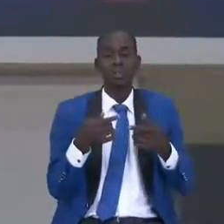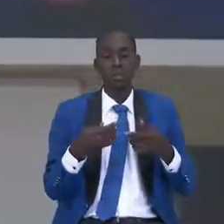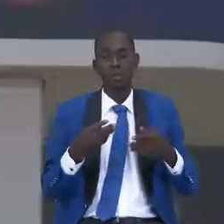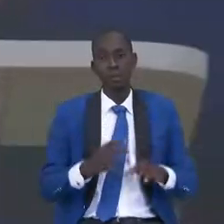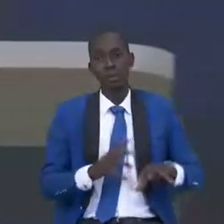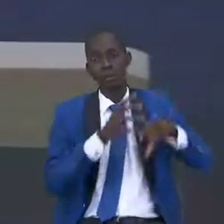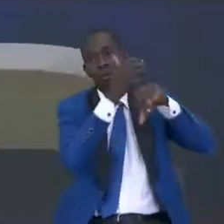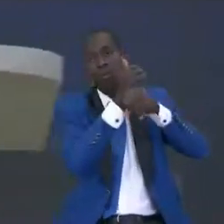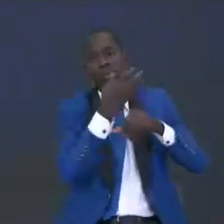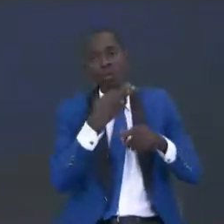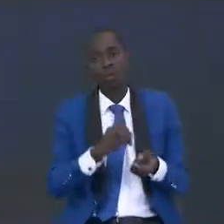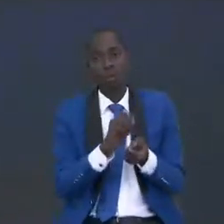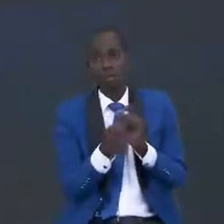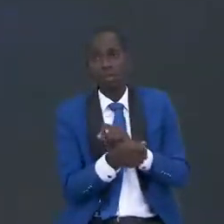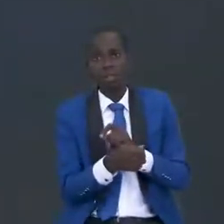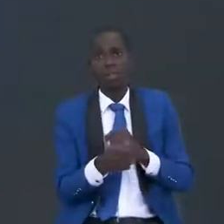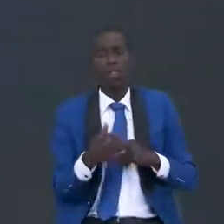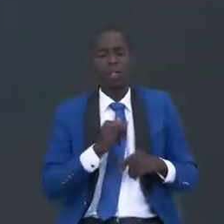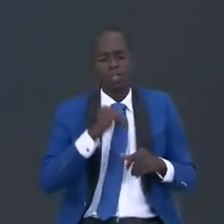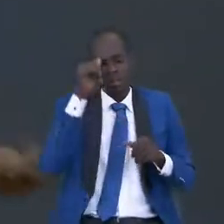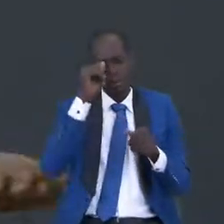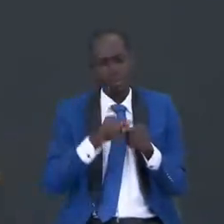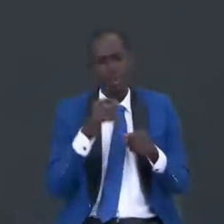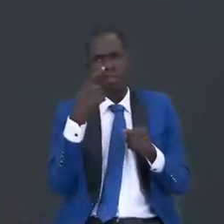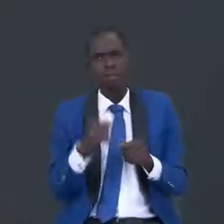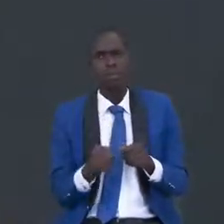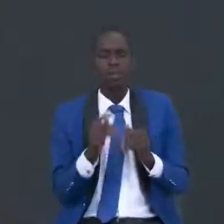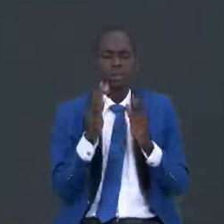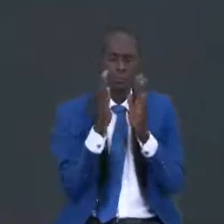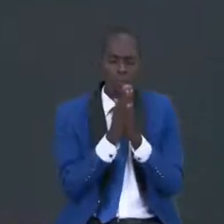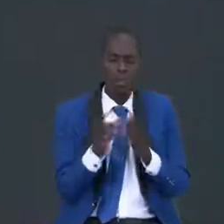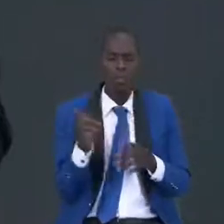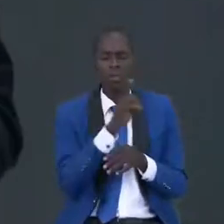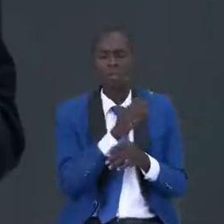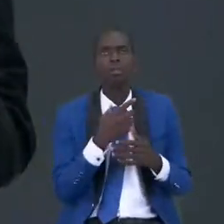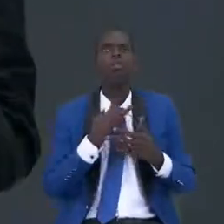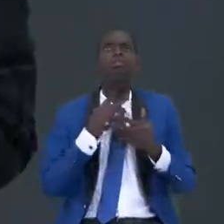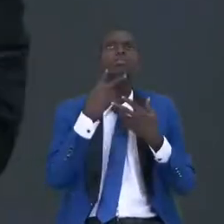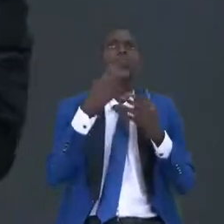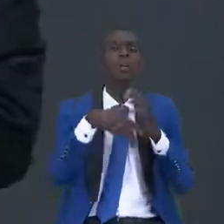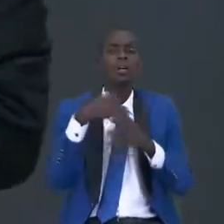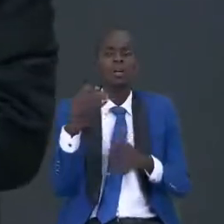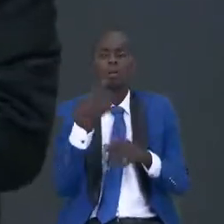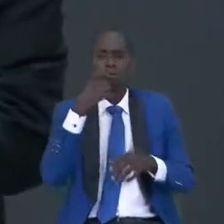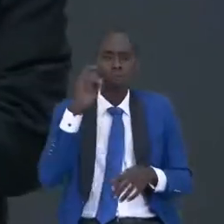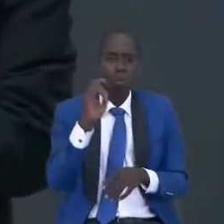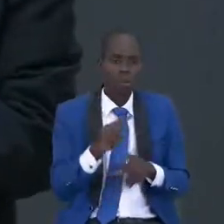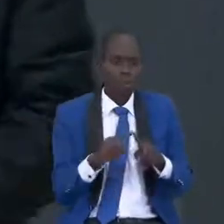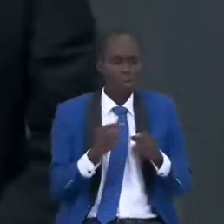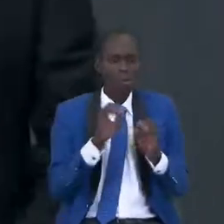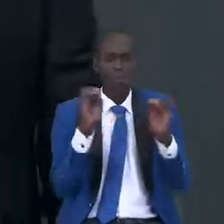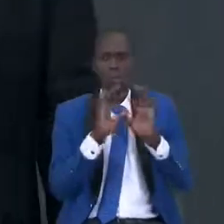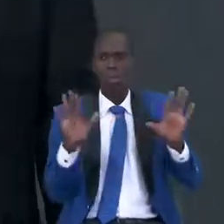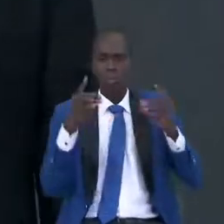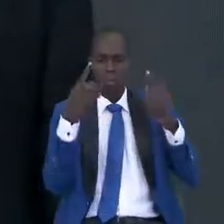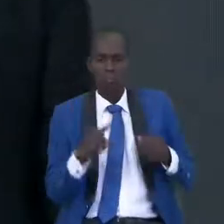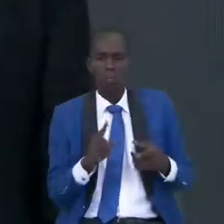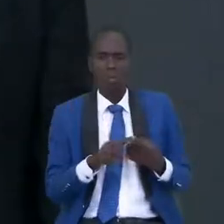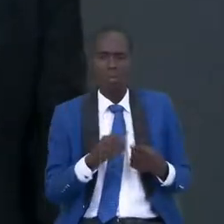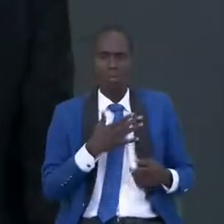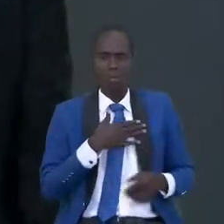pleuré, ils ont crié, ils ont commandé, ils ont pris des décrets, rien ne s'est passé. Et